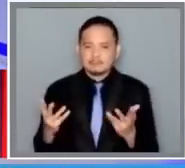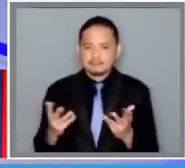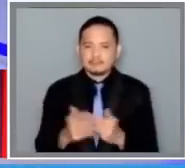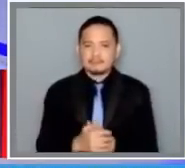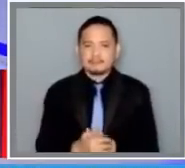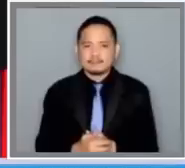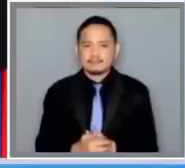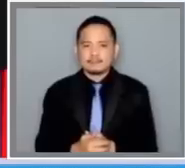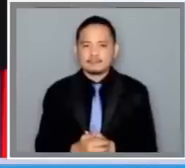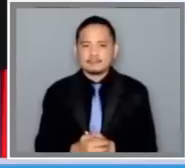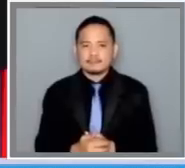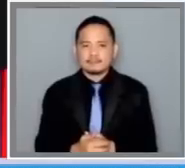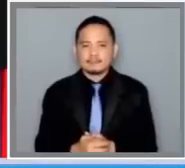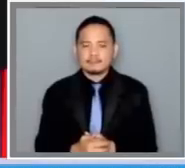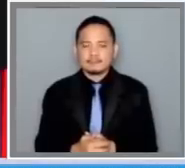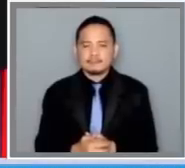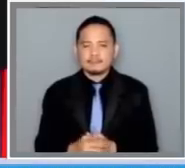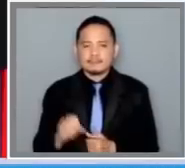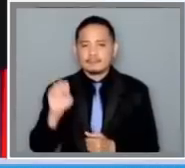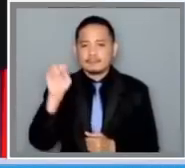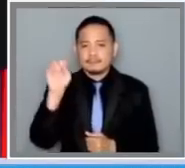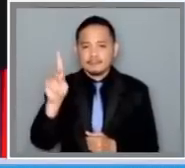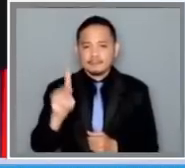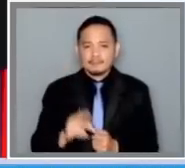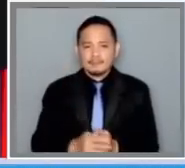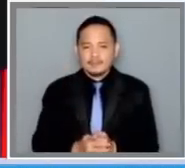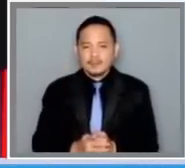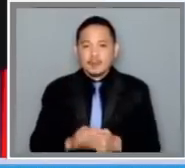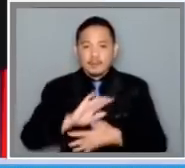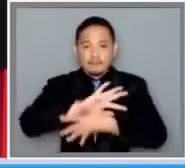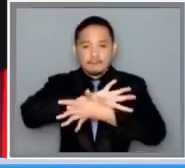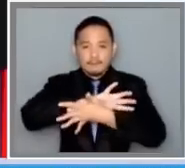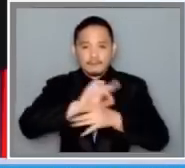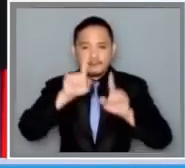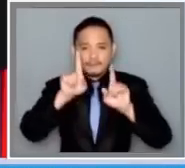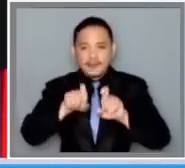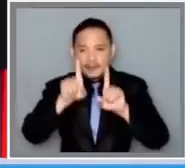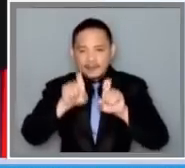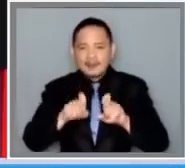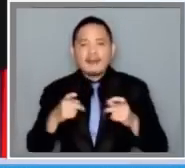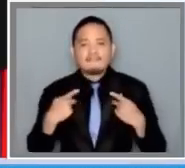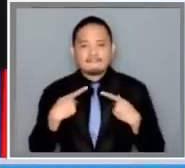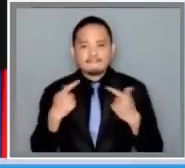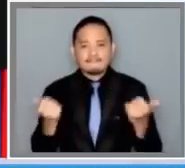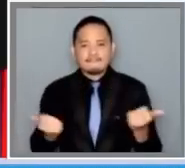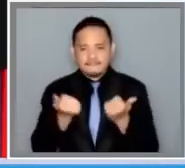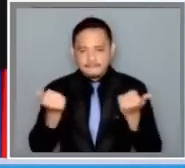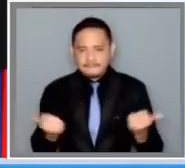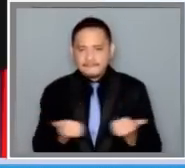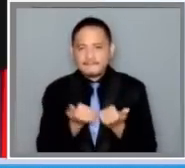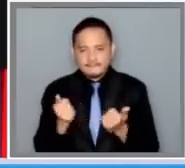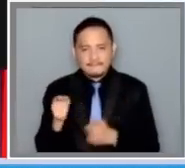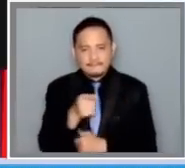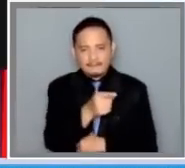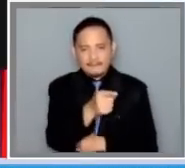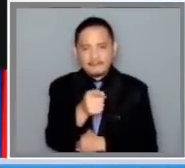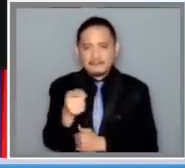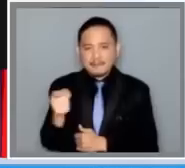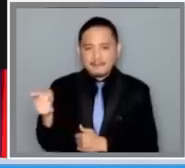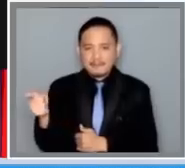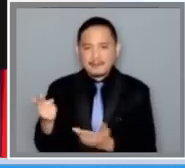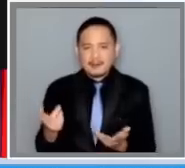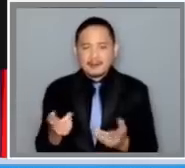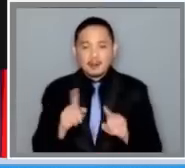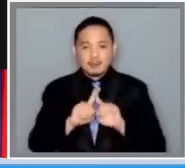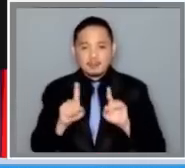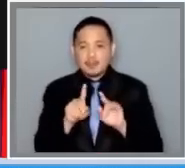Yeah. Sabihin na natin na ang COVID testing is widely available. Sa tingin ko, kailangan lang tayo